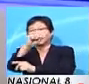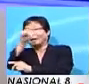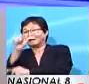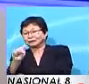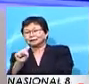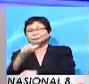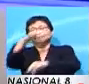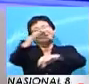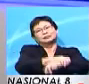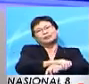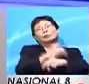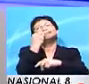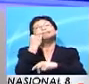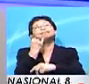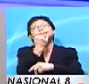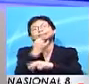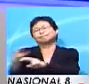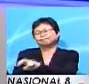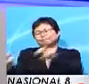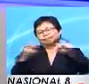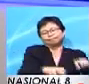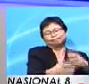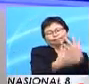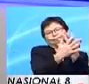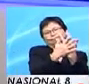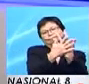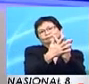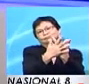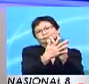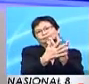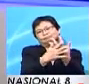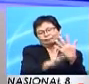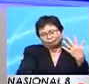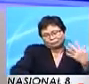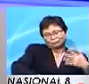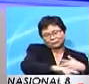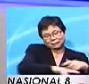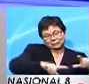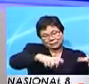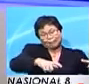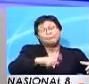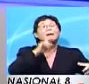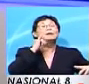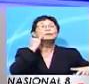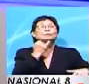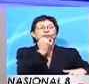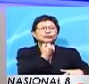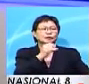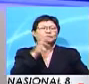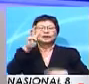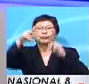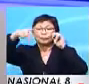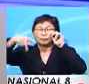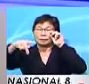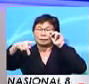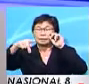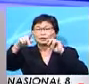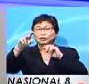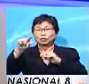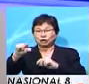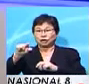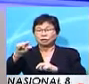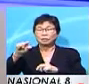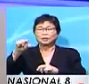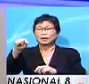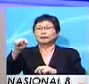Zionis di Pelabuhan Ashdod dipindahkan ke penjara Givon di daerah Ramlah, Israel. Laman Twitter rasmi WBG at Gaza F.